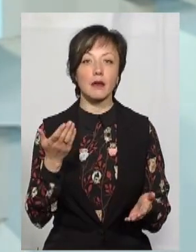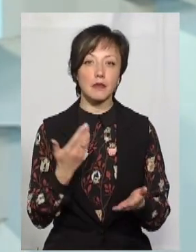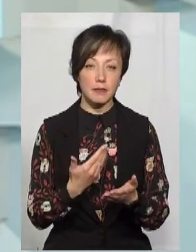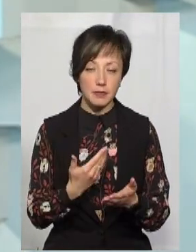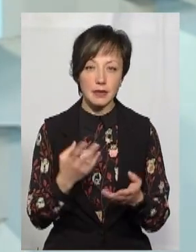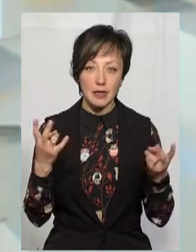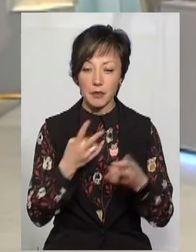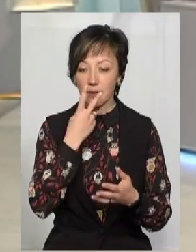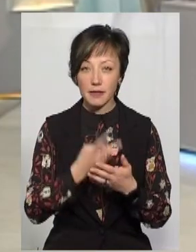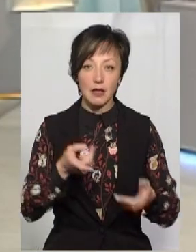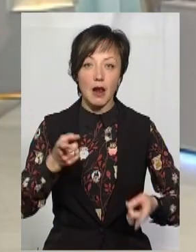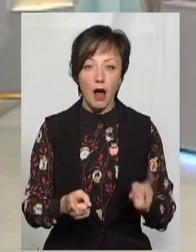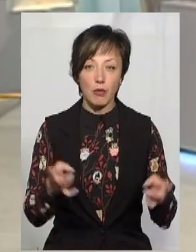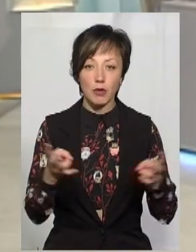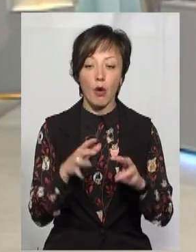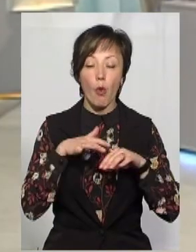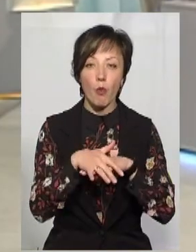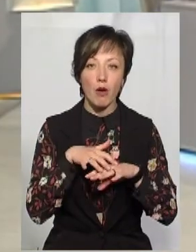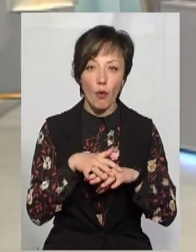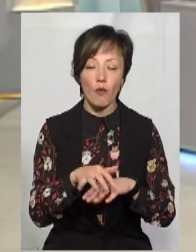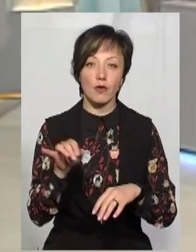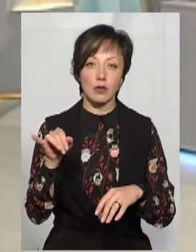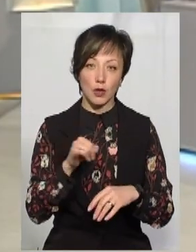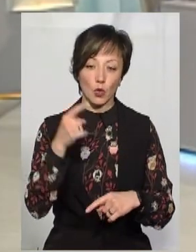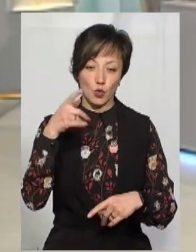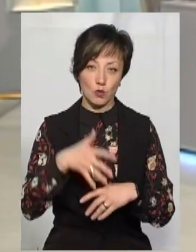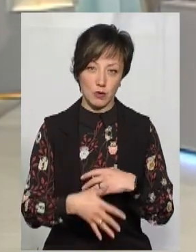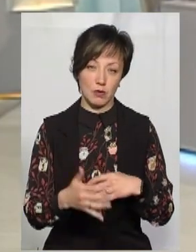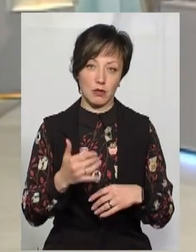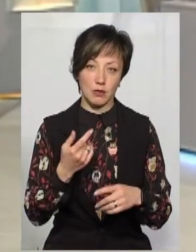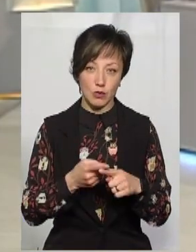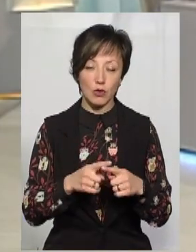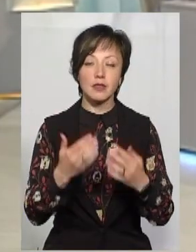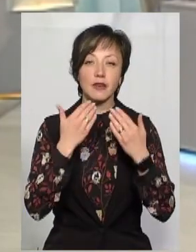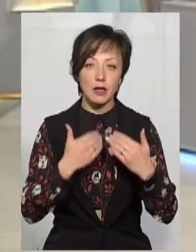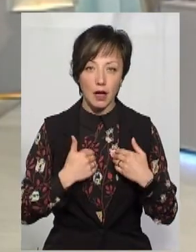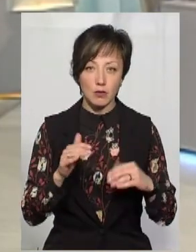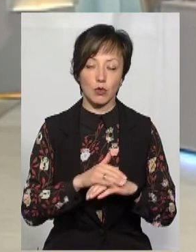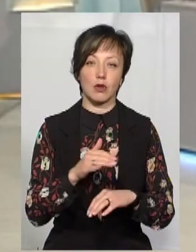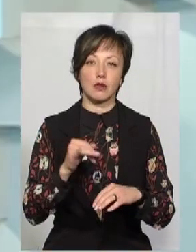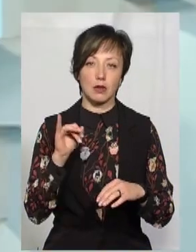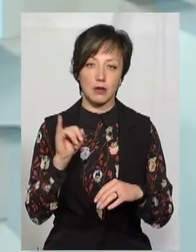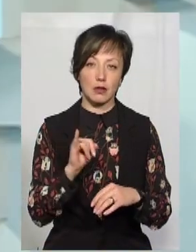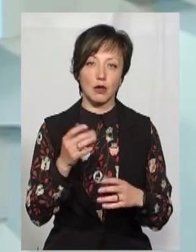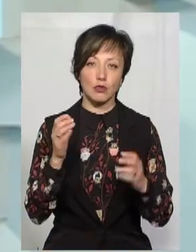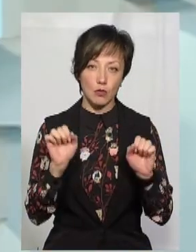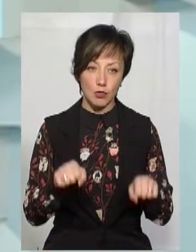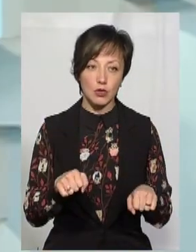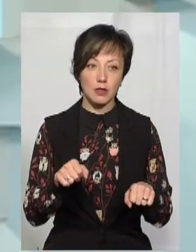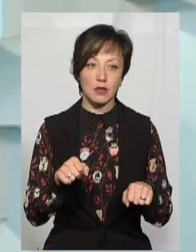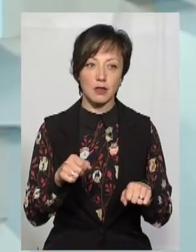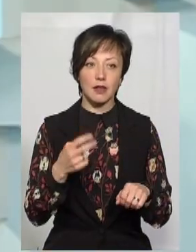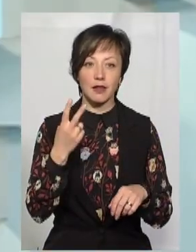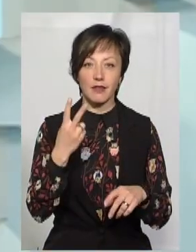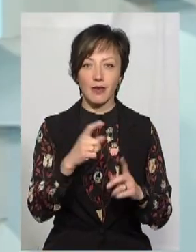треба на ті потреби, які реально існують, обраховані, і розуміння цих потреб в нас існує. Тому, будь ласка, звертайтеся. І, якщо можна, буде в кінці два